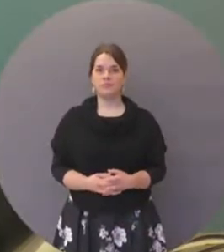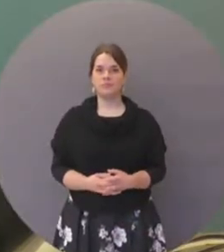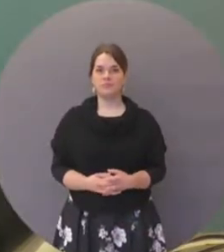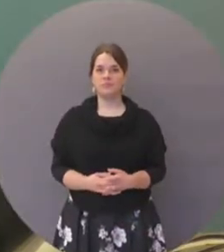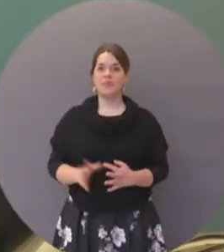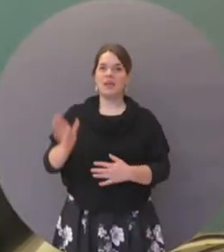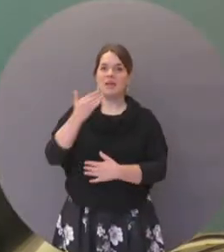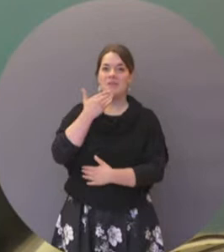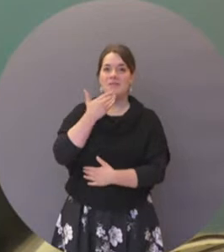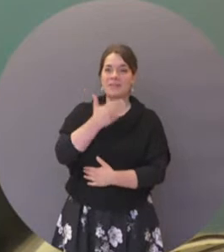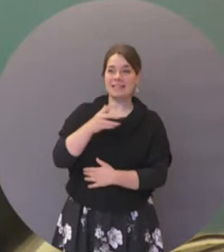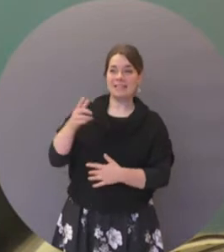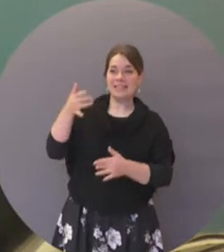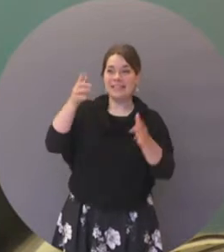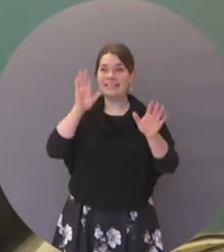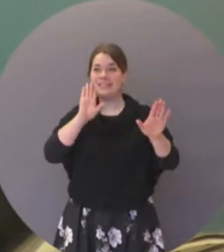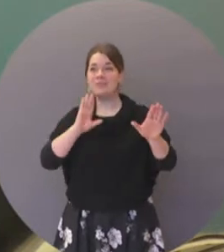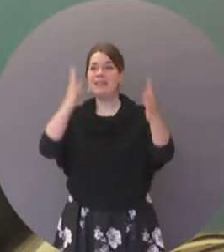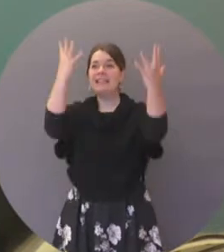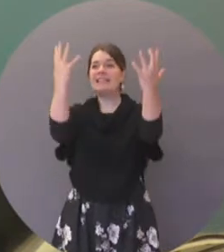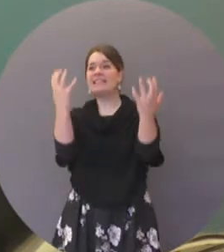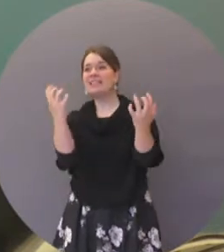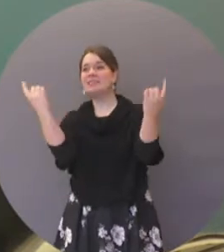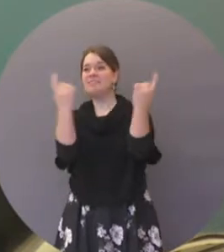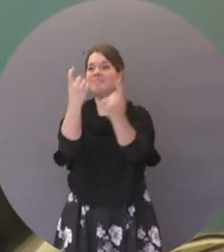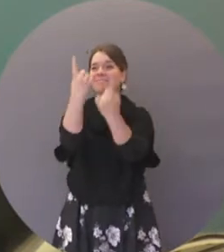merci bien voilà vous installer